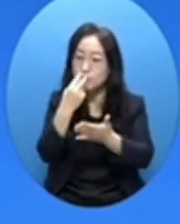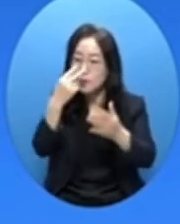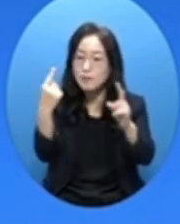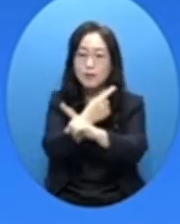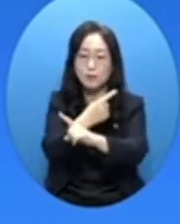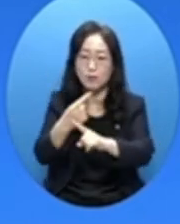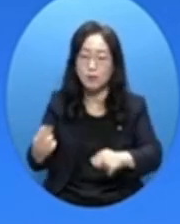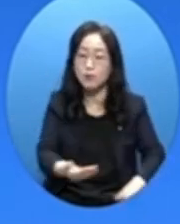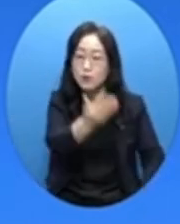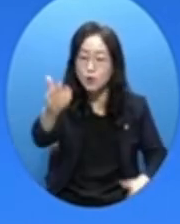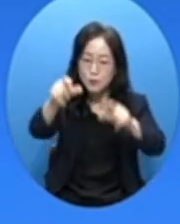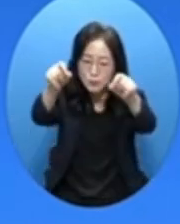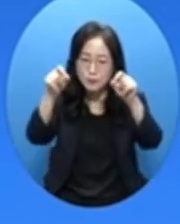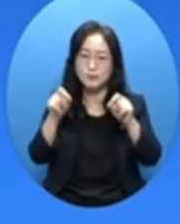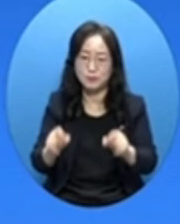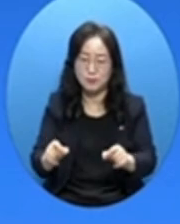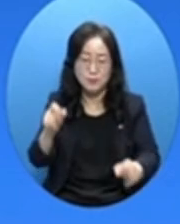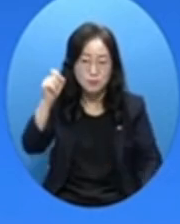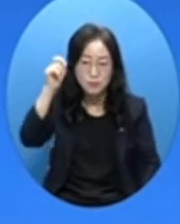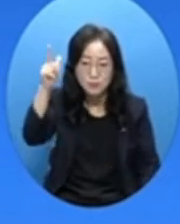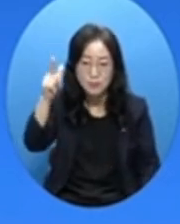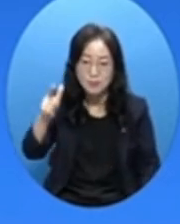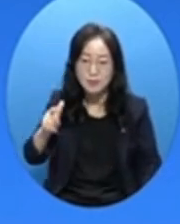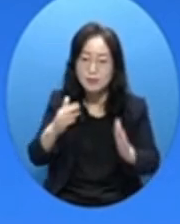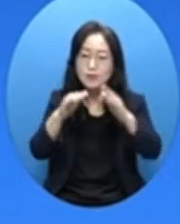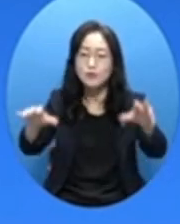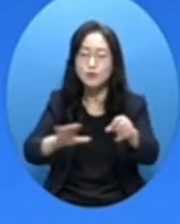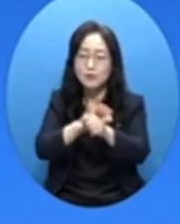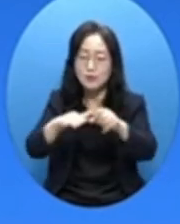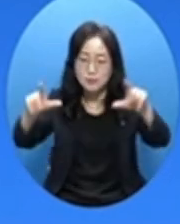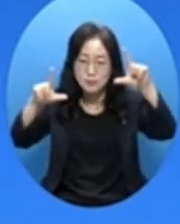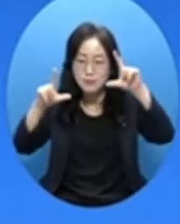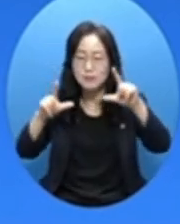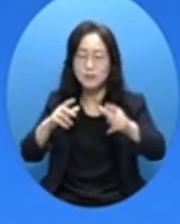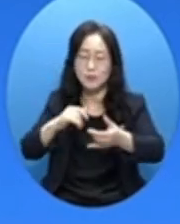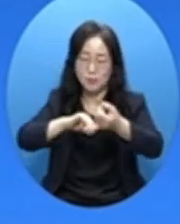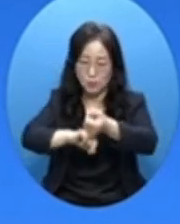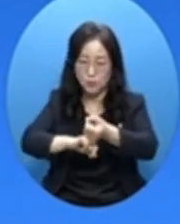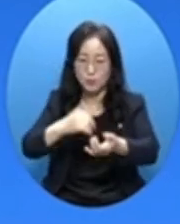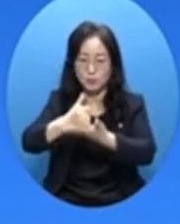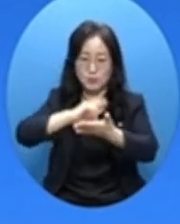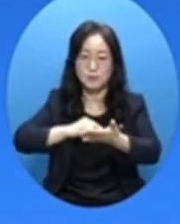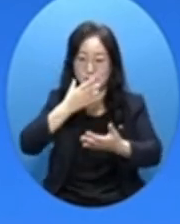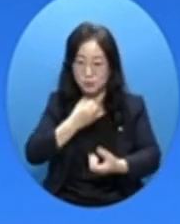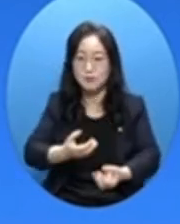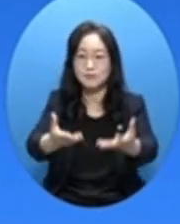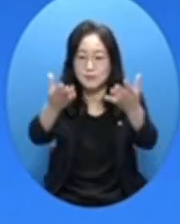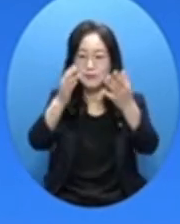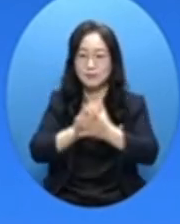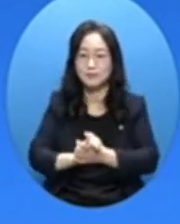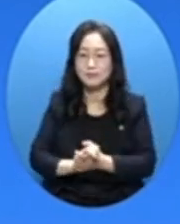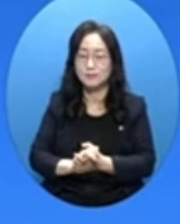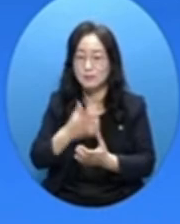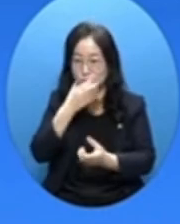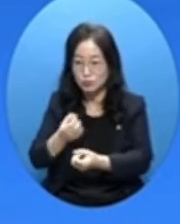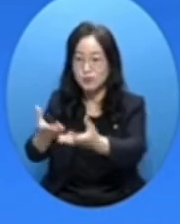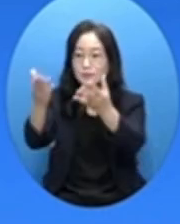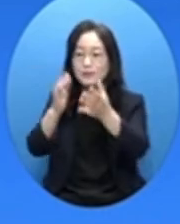여러분 모두가 같은 위대한 이웃사랑의 주인공들이 다 되시기를 주님의 이름으로 축원합니다.